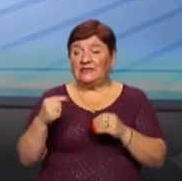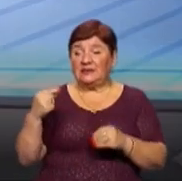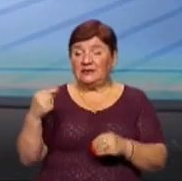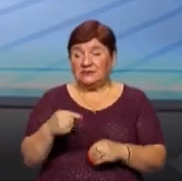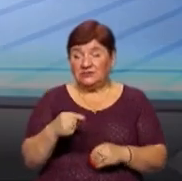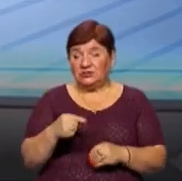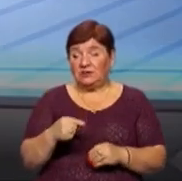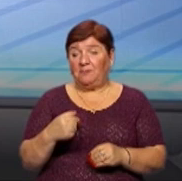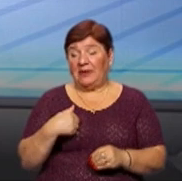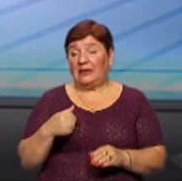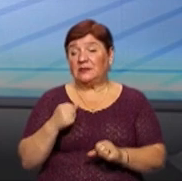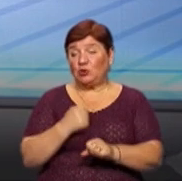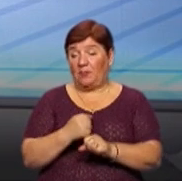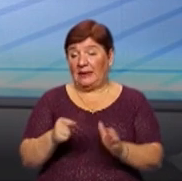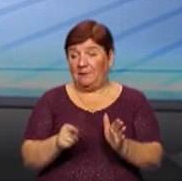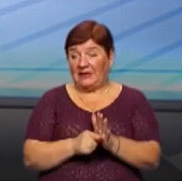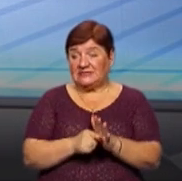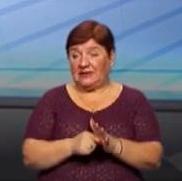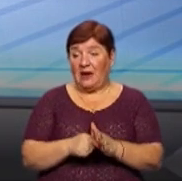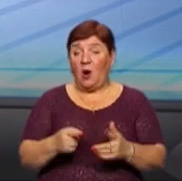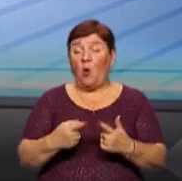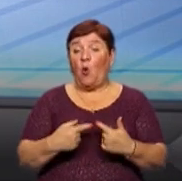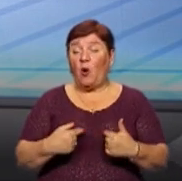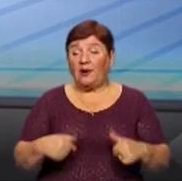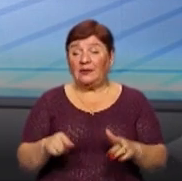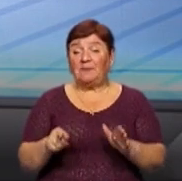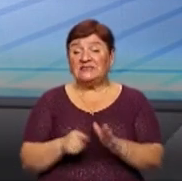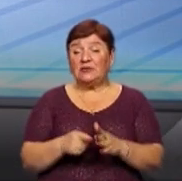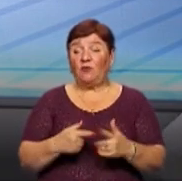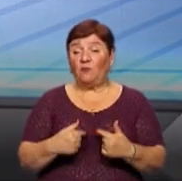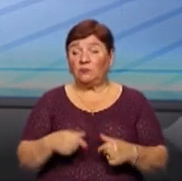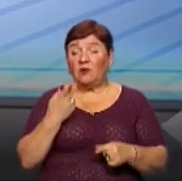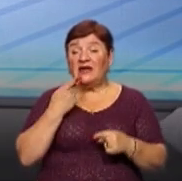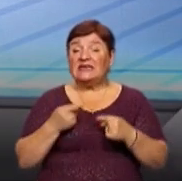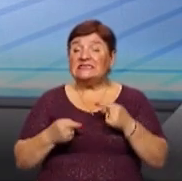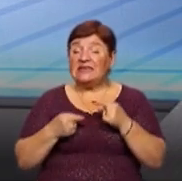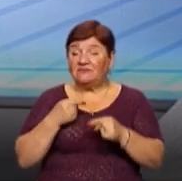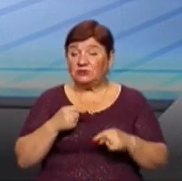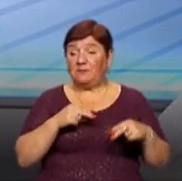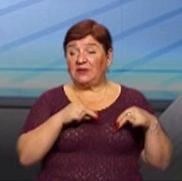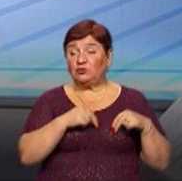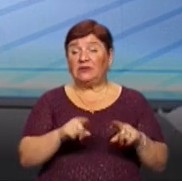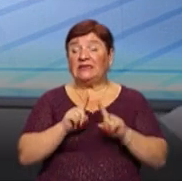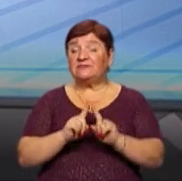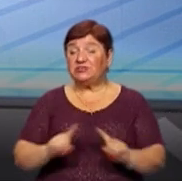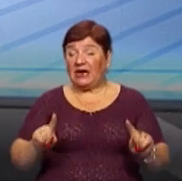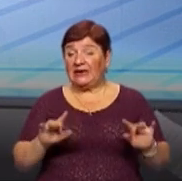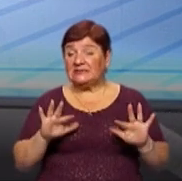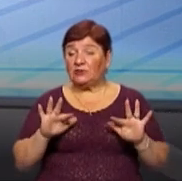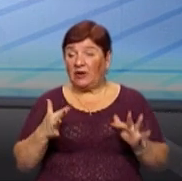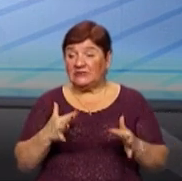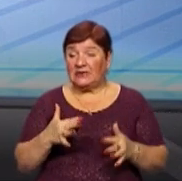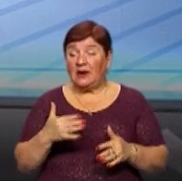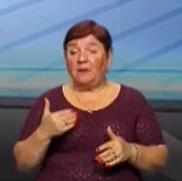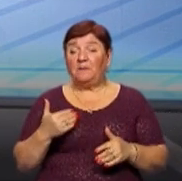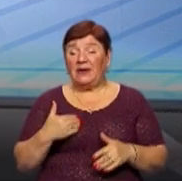пенсіонерів? 10 тисяч 540 пенсіонерів ми зробили. Ну, я скажу, що органи пенсійного фонду завжди працюють, як ти казав, в надзвичайних ситуаціях. Так, приймається постанова, що